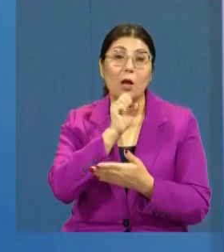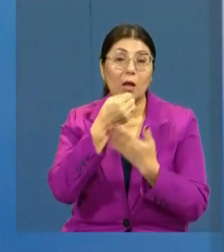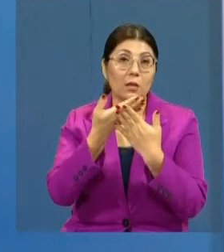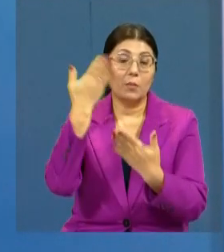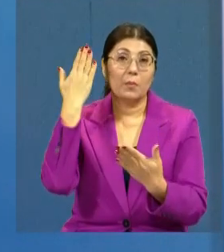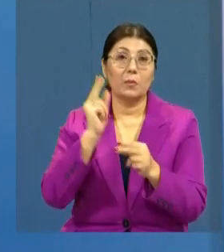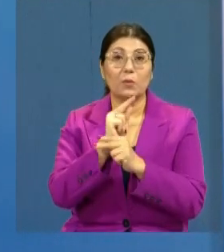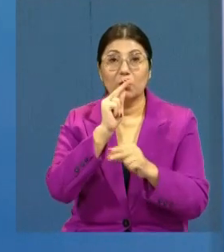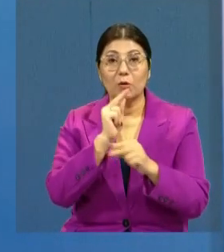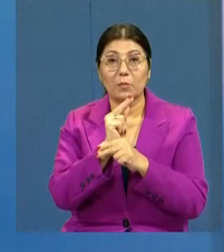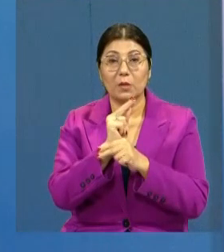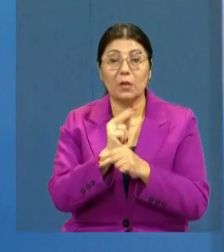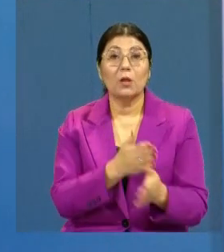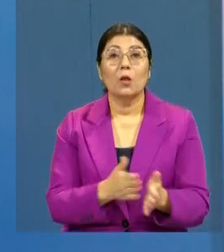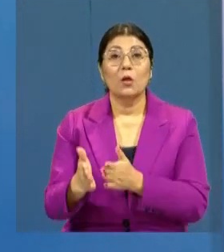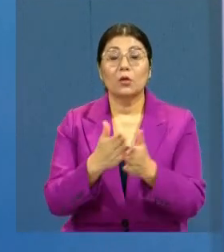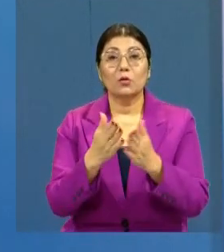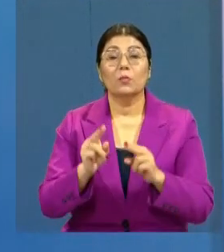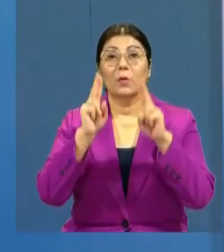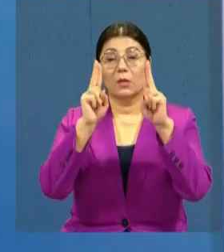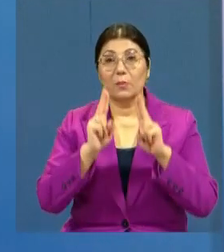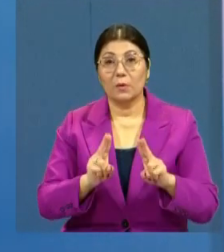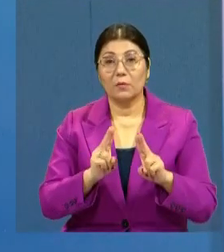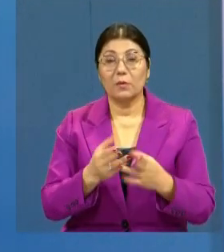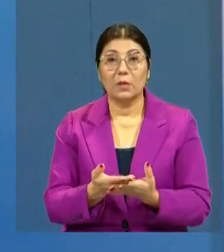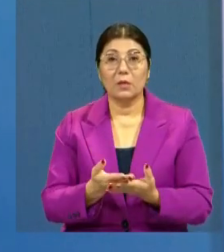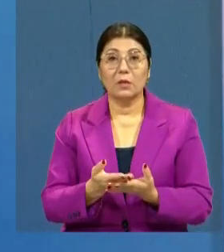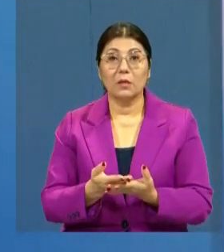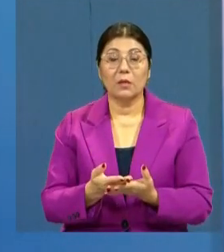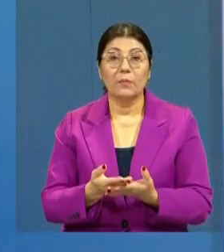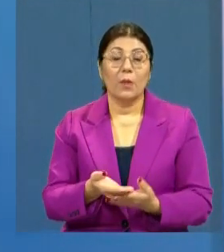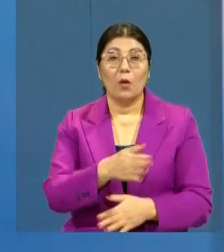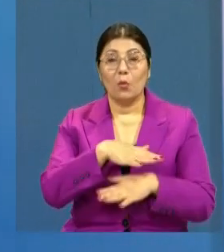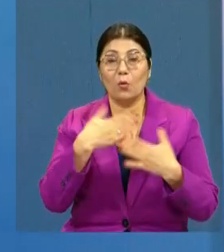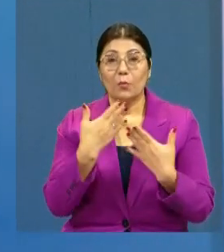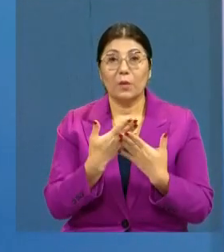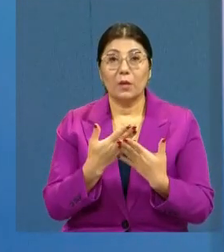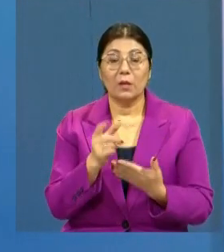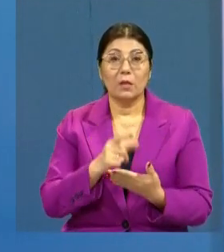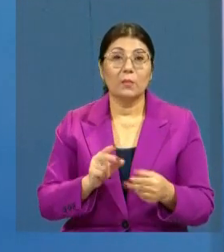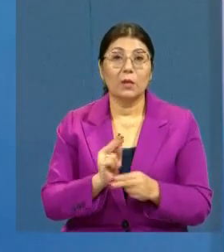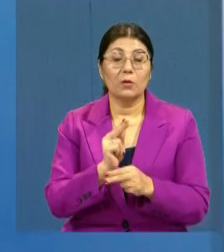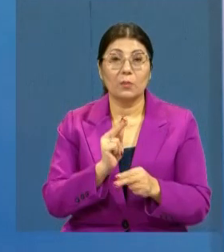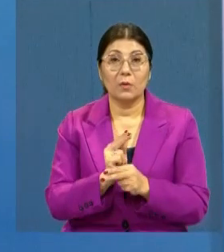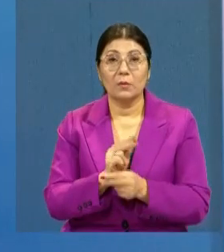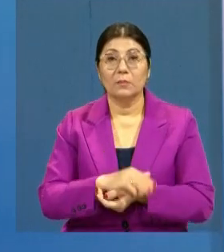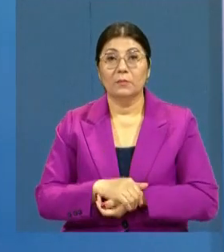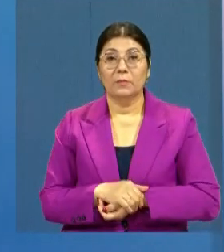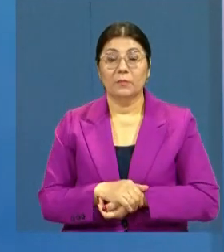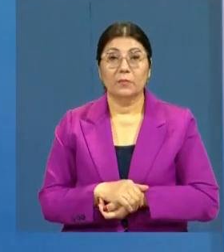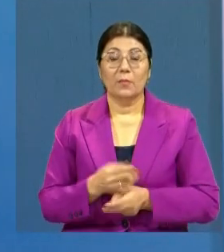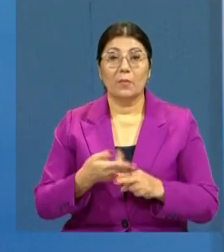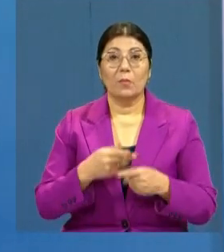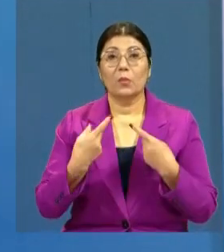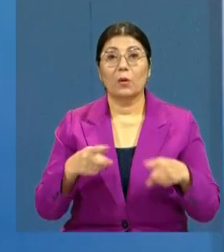кеткен ізімен, небір әуле біздің жерімізден шыққан қайрат, дін қайраткерлерінің жолымен тәрбиелеп жатырмыз, Аллаға шүкір. Одан бөлек